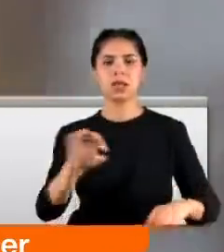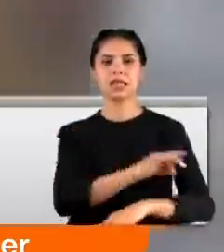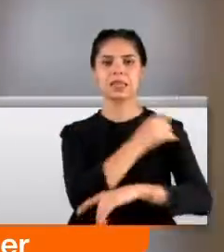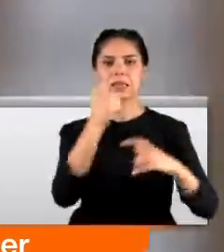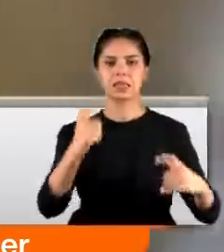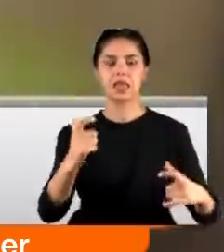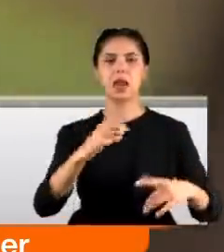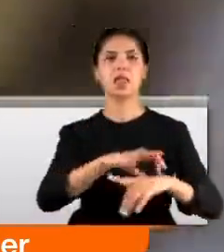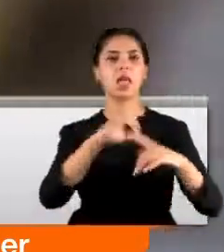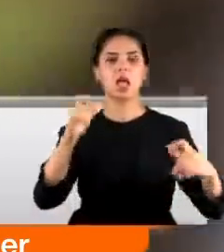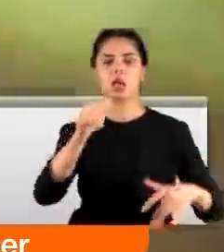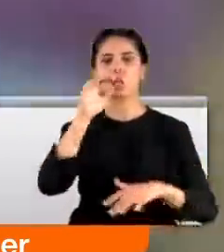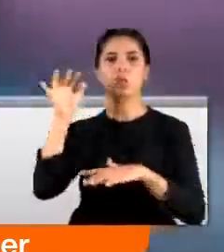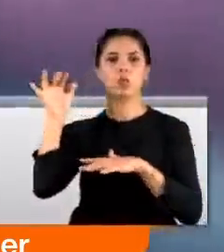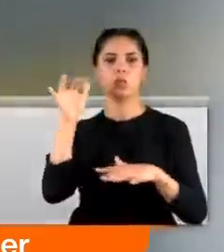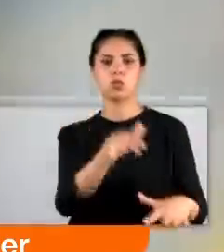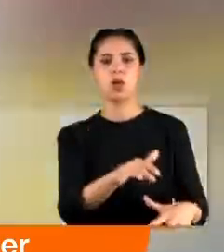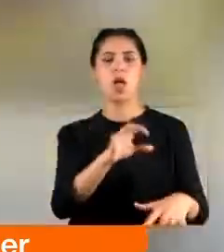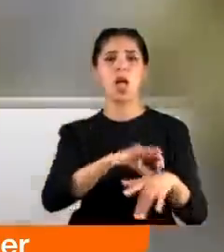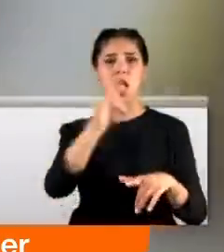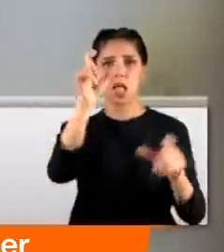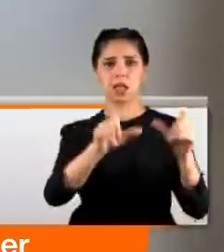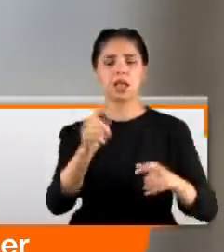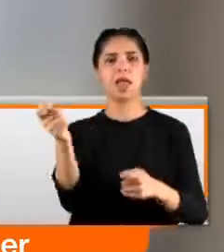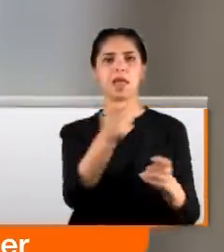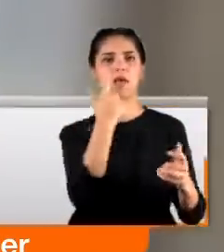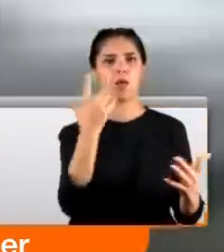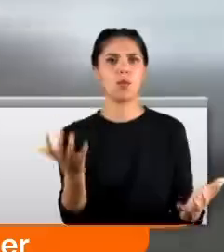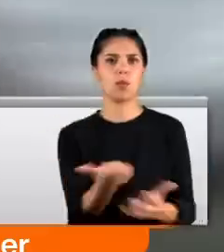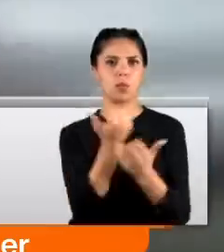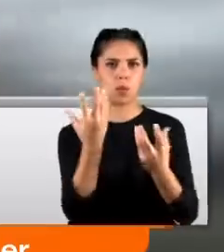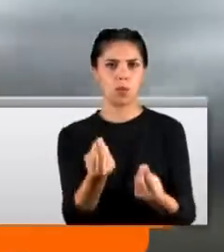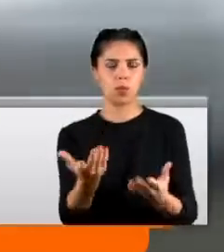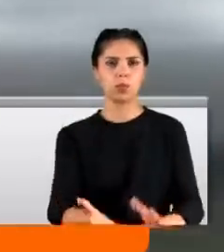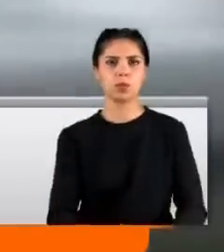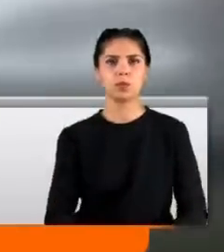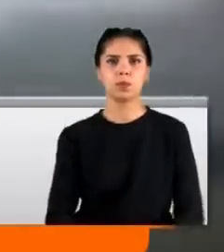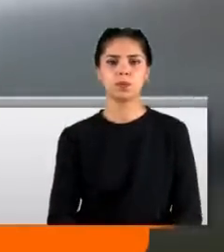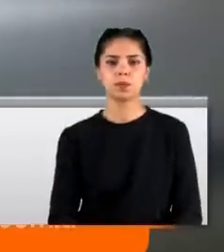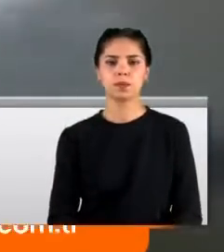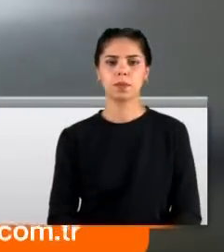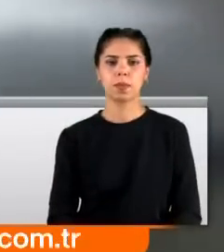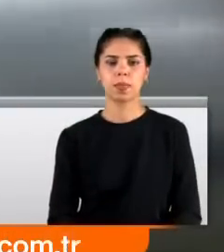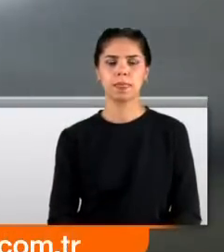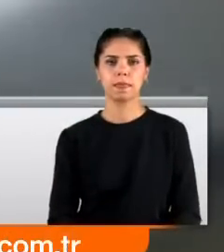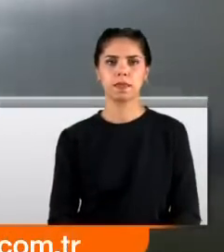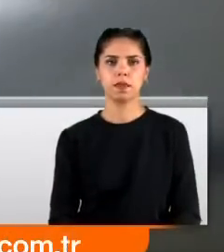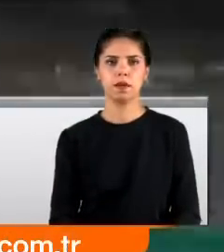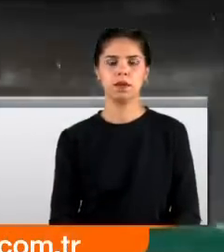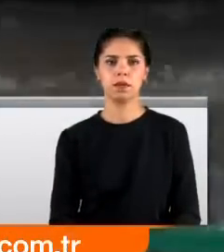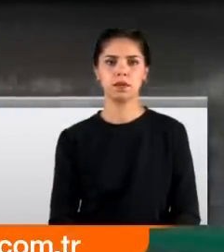Sarıyer'de bulunan bir hastane su altında kaldı. Hastalar itfaiye ekiplerince kurtarıldı. Gördüğünüz gibi insanlar ve hastalar mağdur